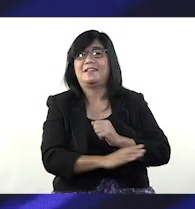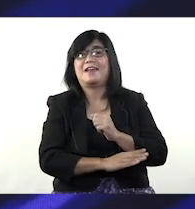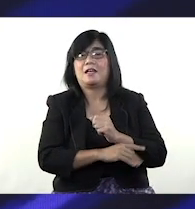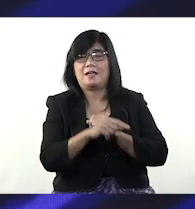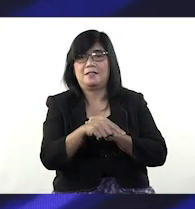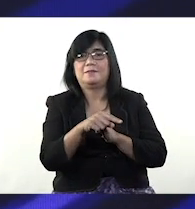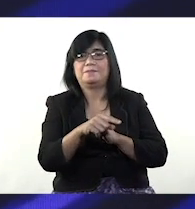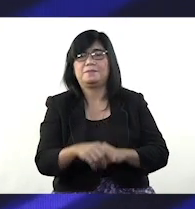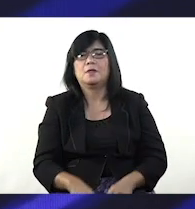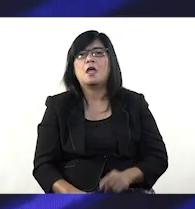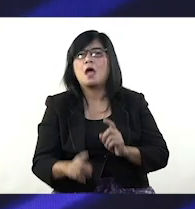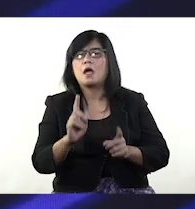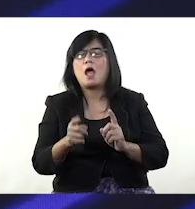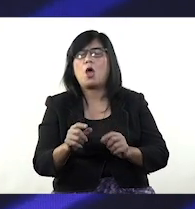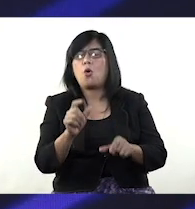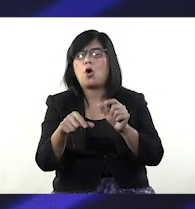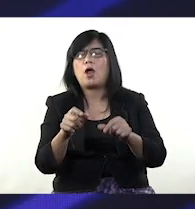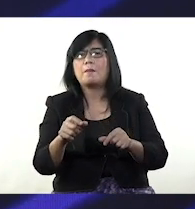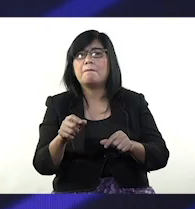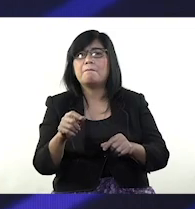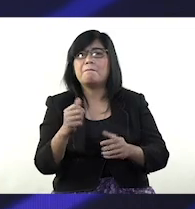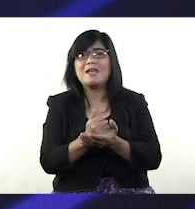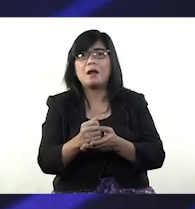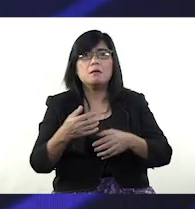10 orang benar sudah tidak ada